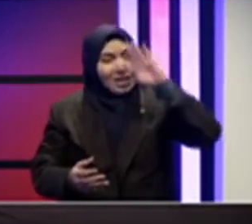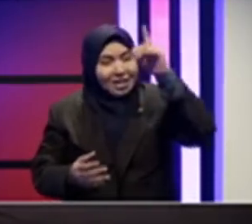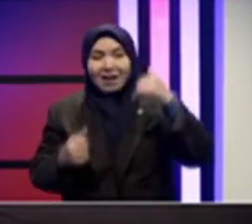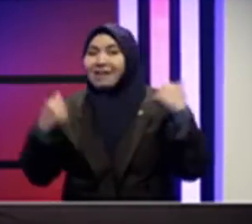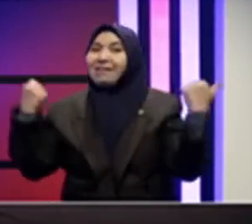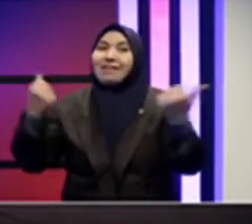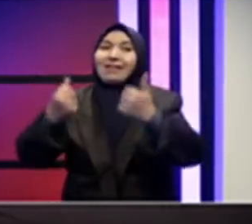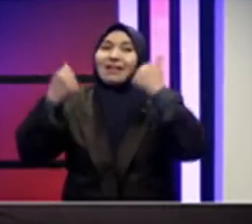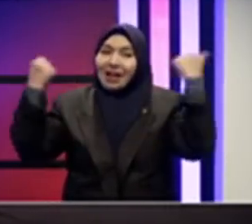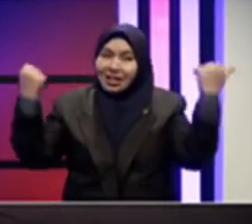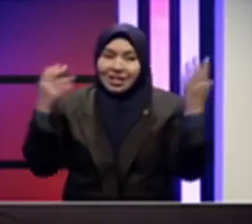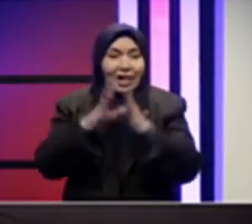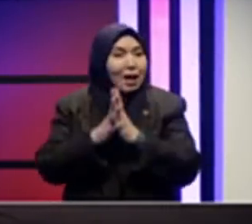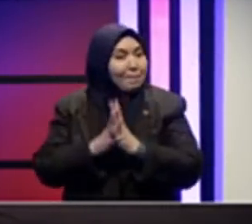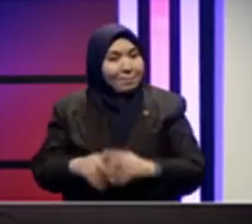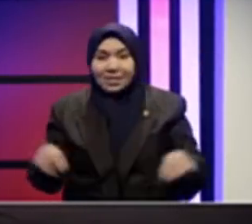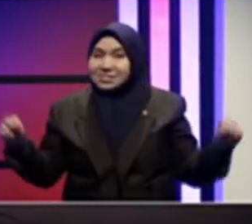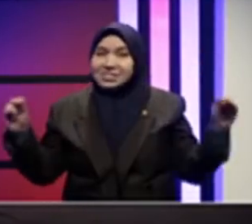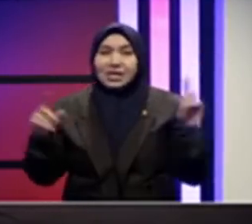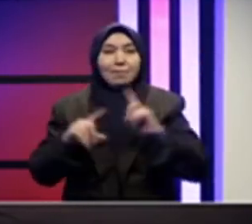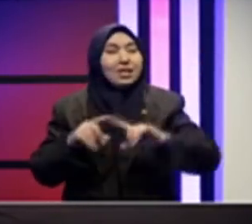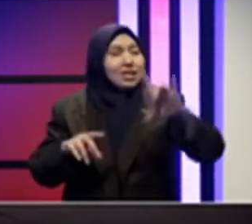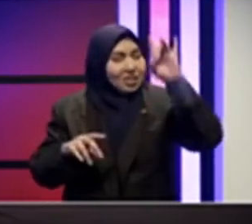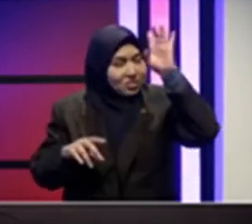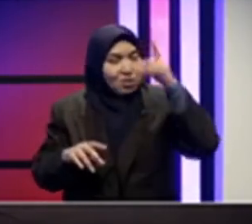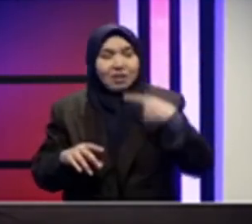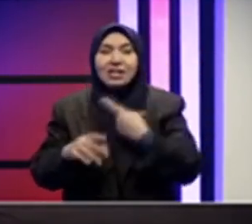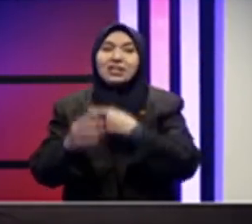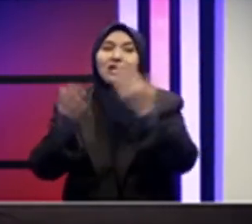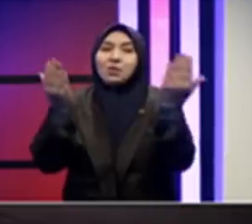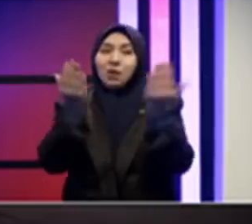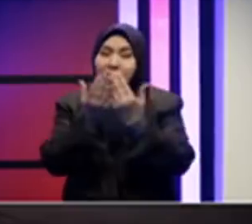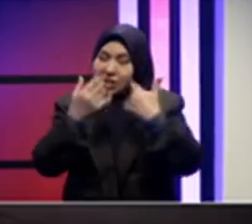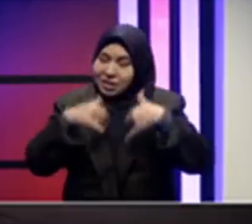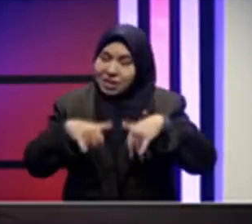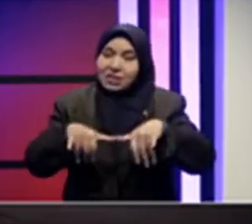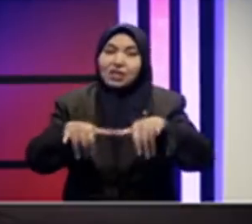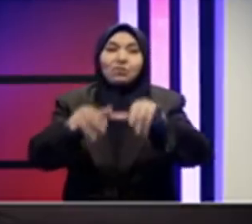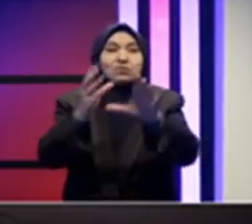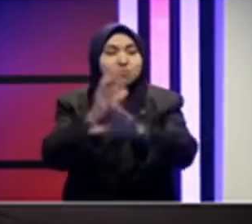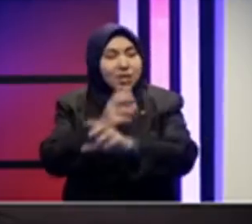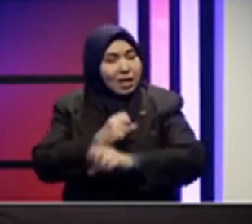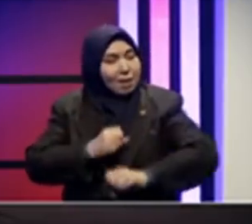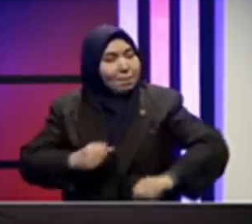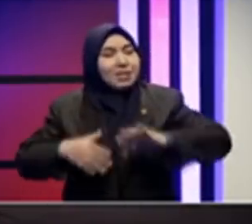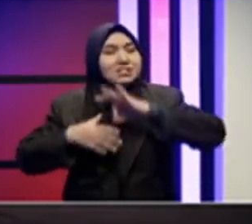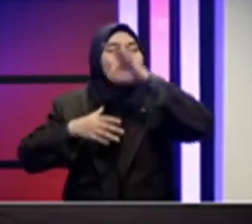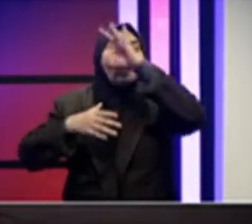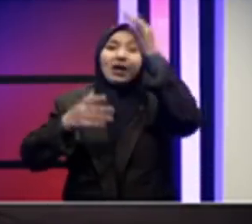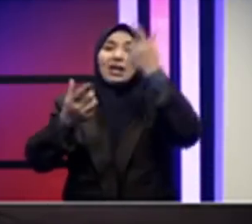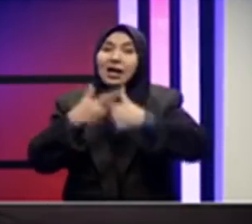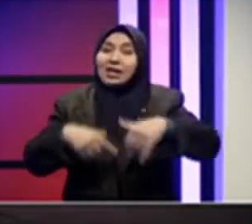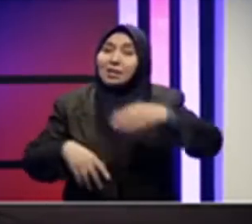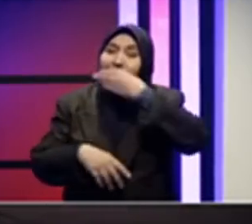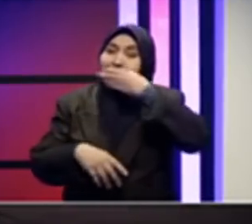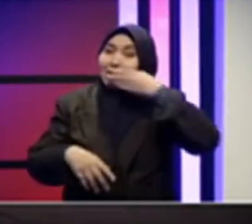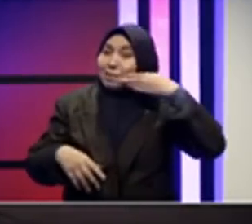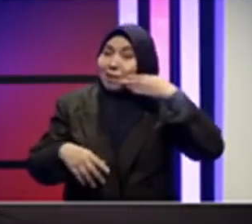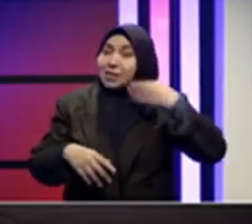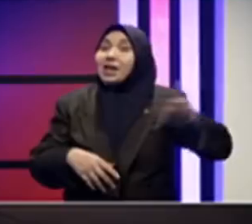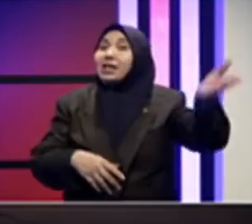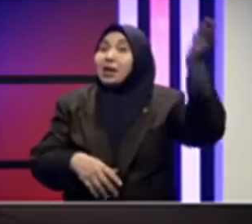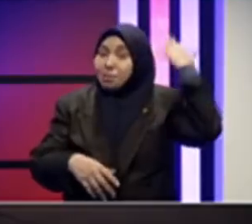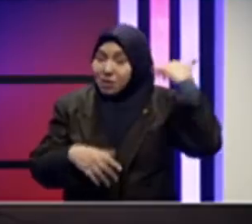dah habis dah, ya. Hmm. Tapi insya-Allah kita doakan kita terus mendapat semangat daripada Ramadan yang lepas, meneruskan pada